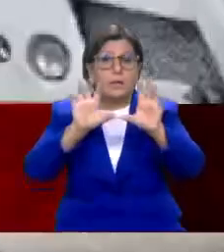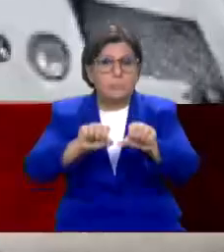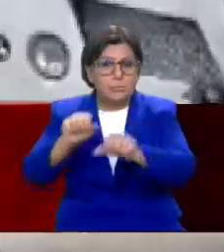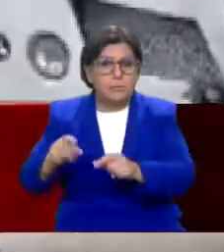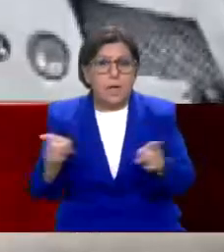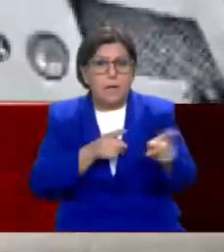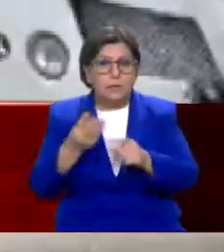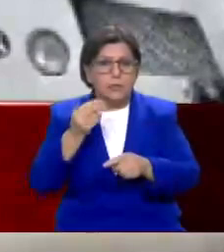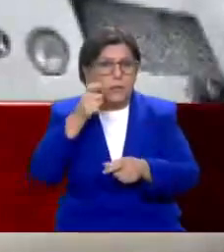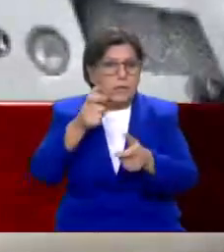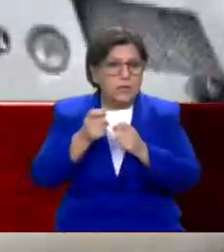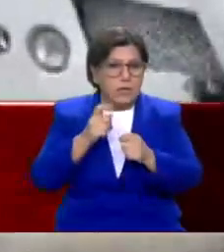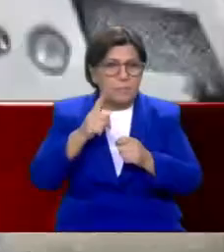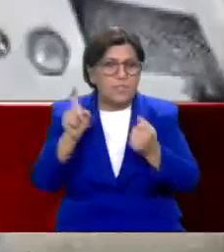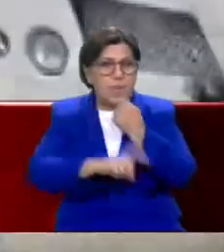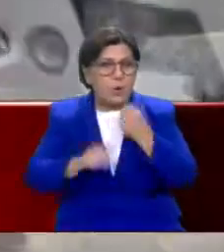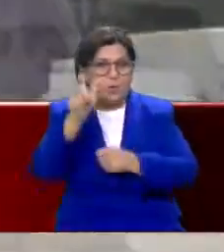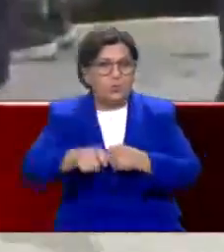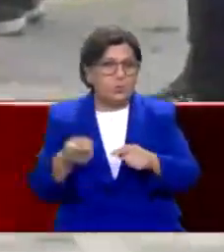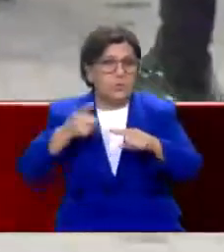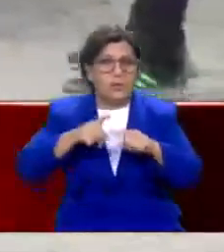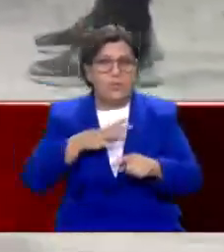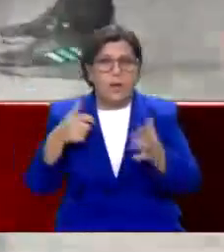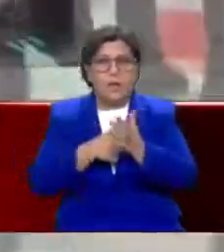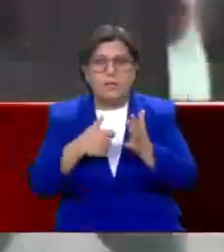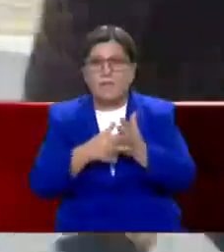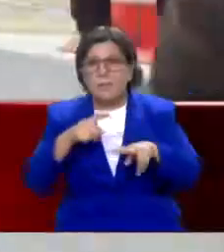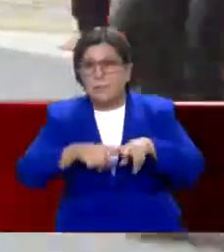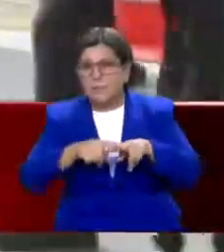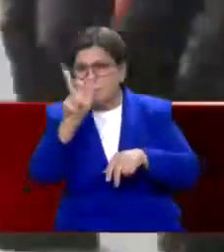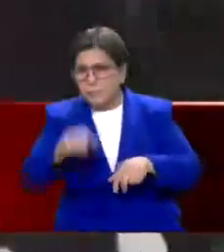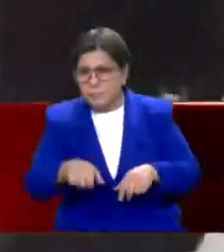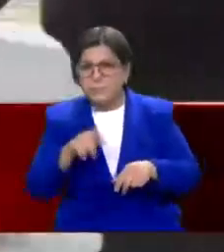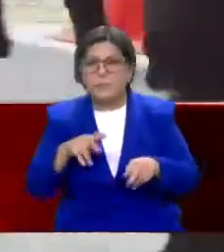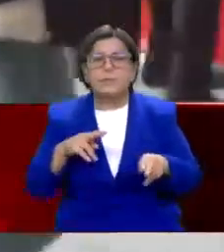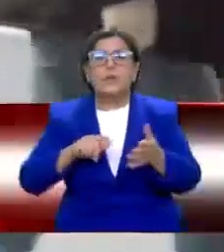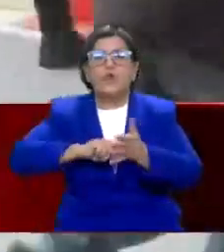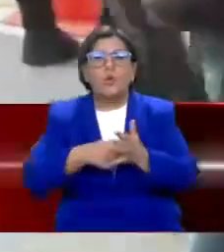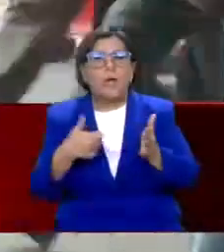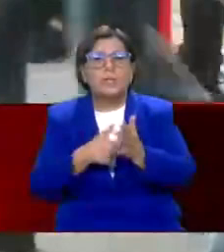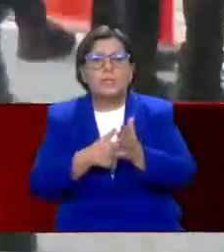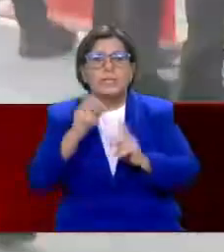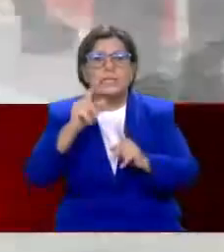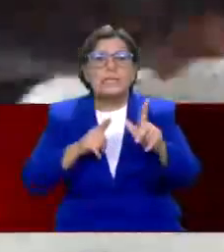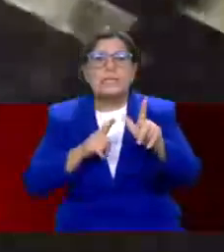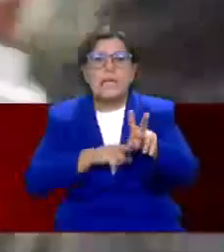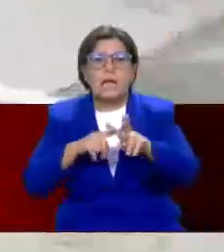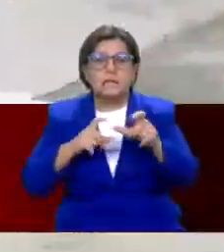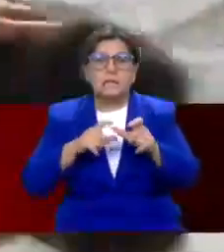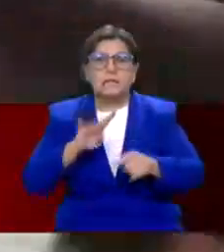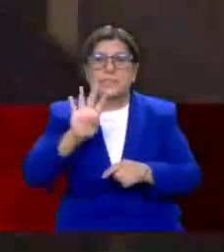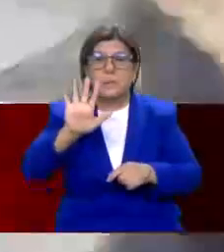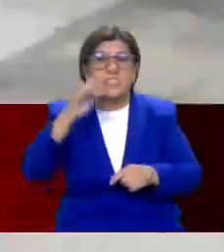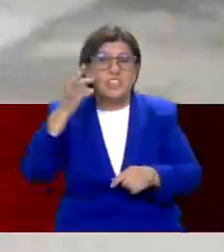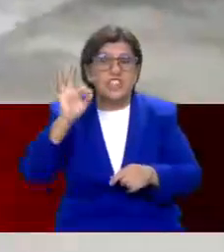Tutuklananlar arasında çok dikkat çeken bir terörist daha vardı. Adı Adelkan İnazev'di. Kod adı İlyas'tı. 2016'da 45